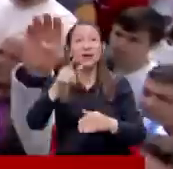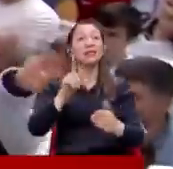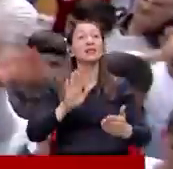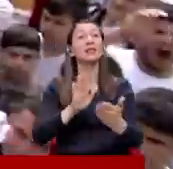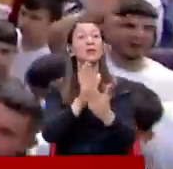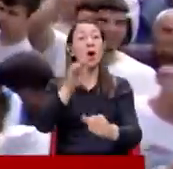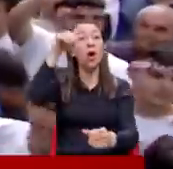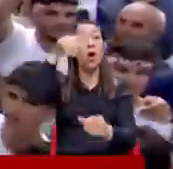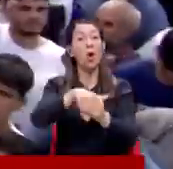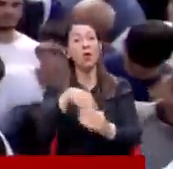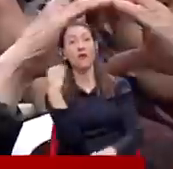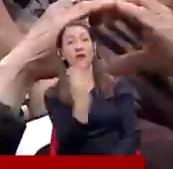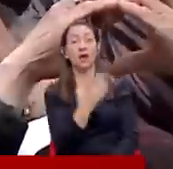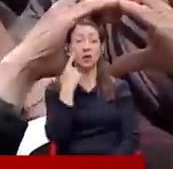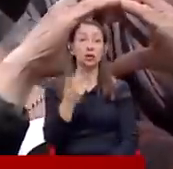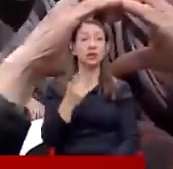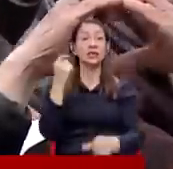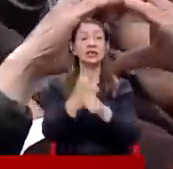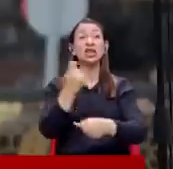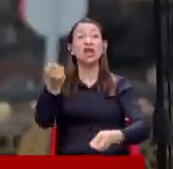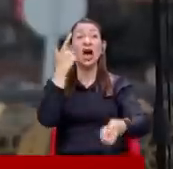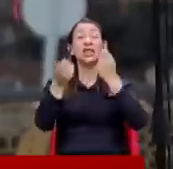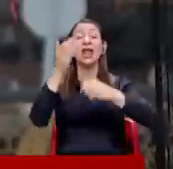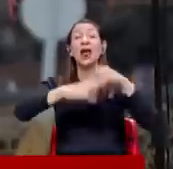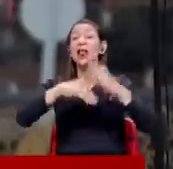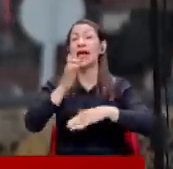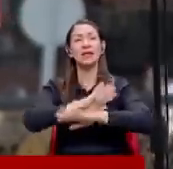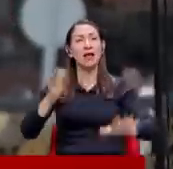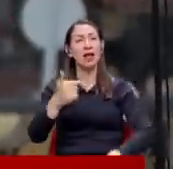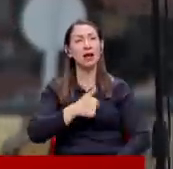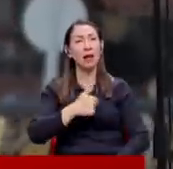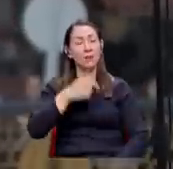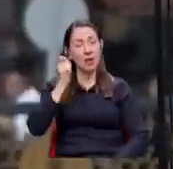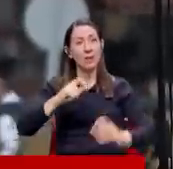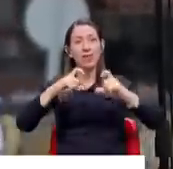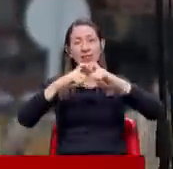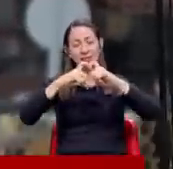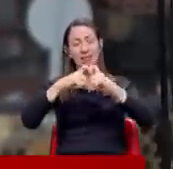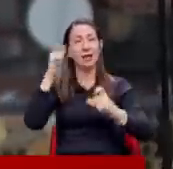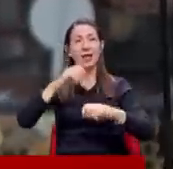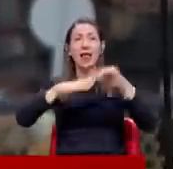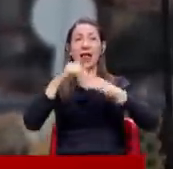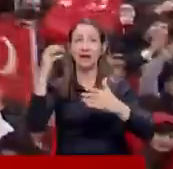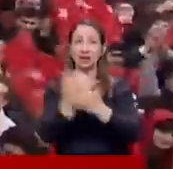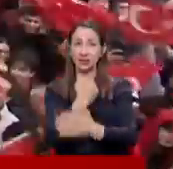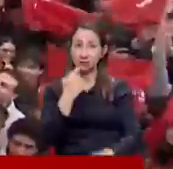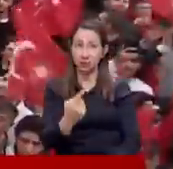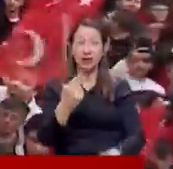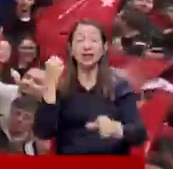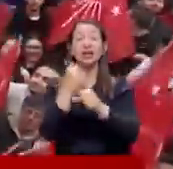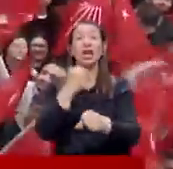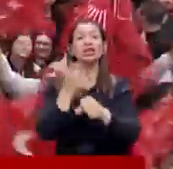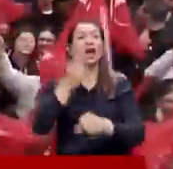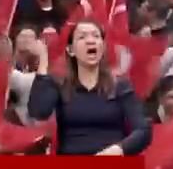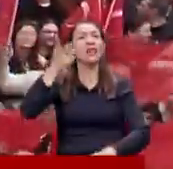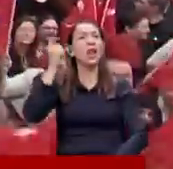tepkinizi orada gösterin. Taş atan eller değil, kalp yapan eller kazanacak diyorsunuz. Taş atanlar